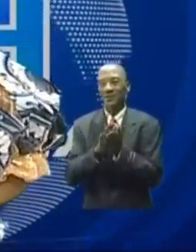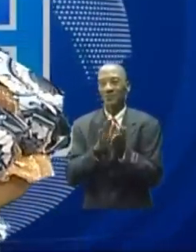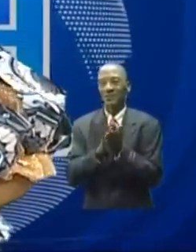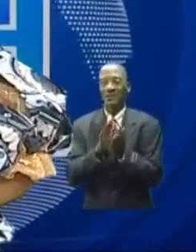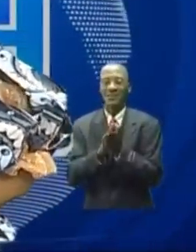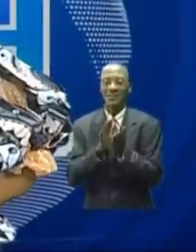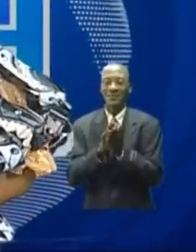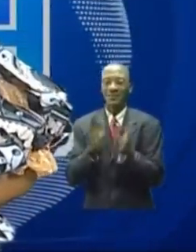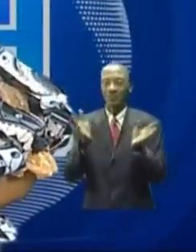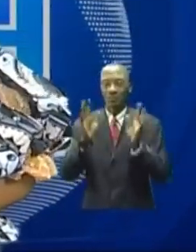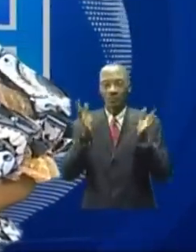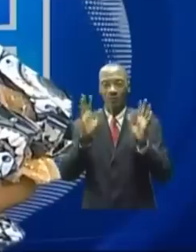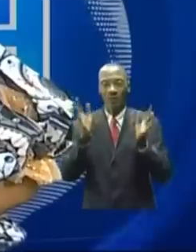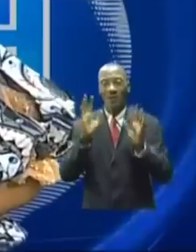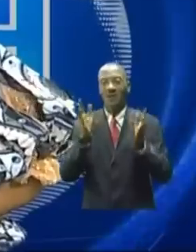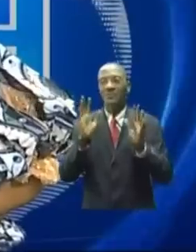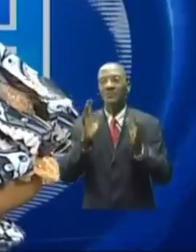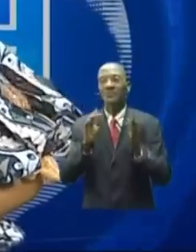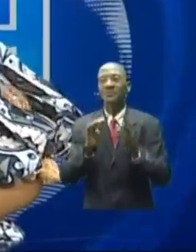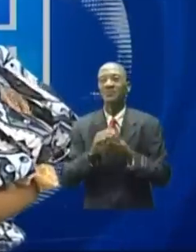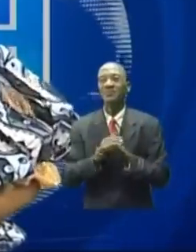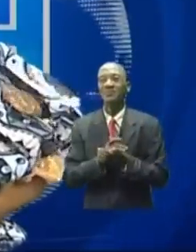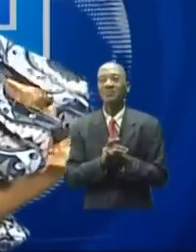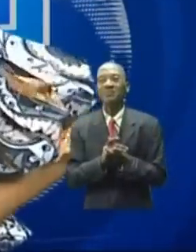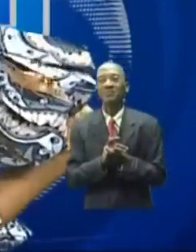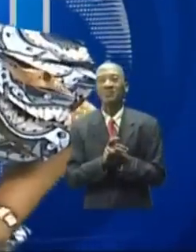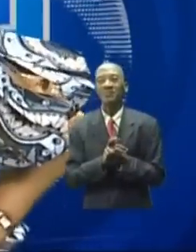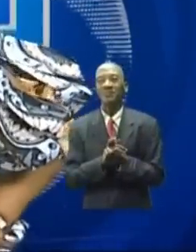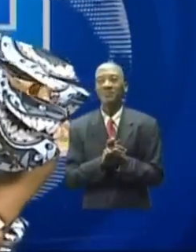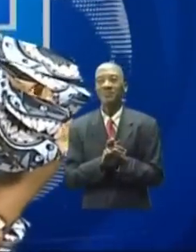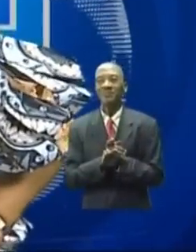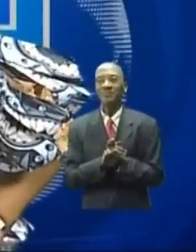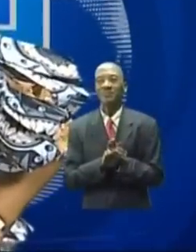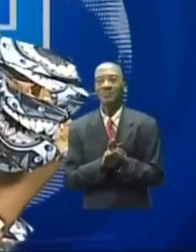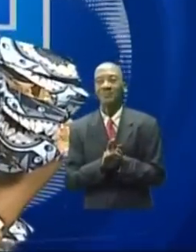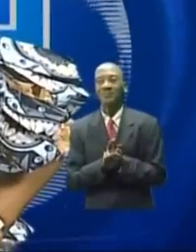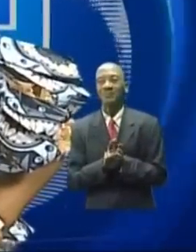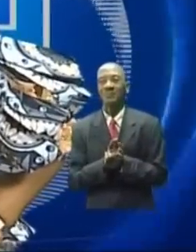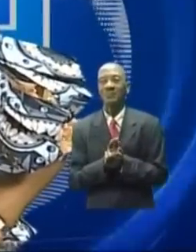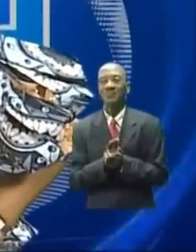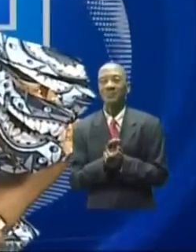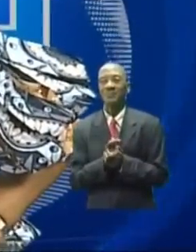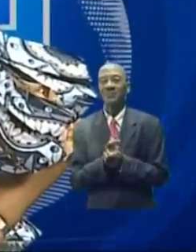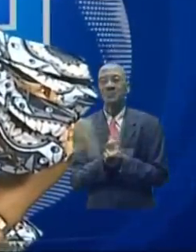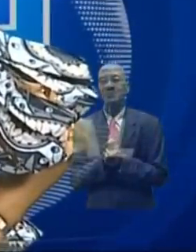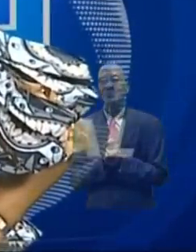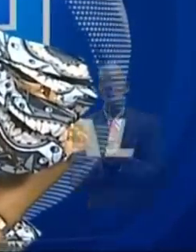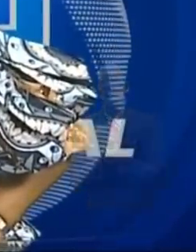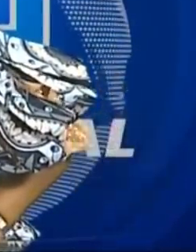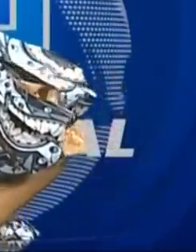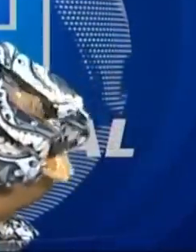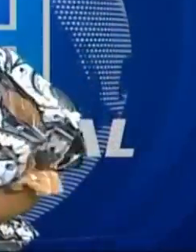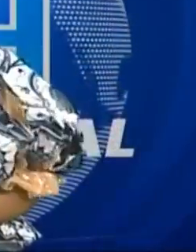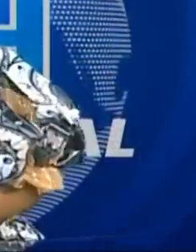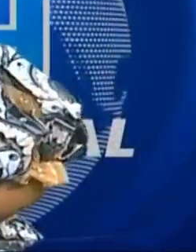à 23h Gaëtan Magalano. Moi, je vous reviens demain à 20h avec le même plaisir. Au revoir et bonsoir sur vous.